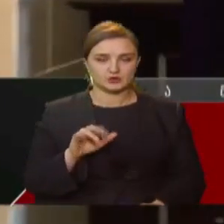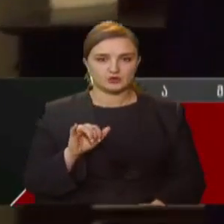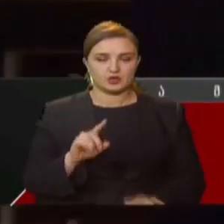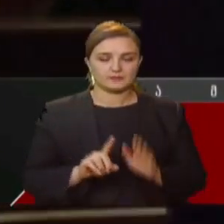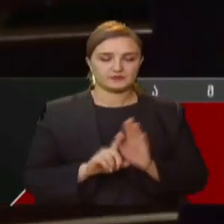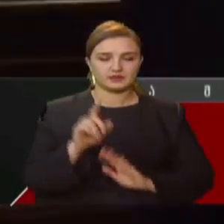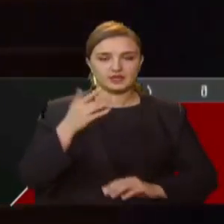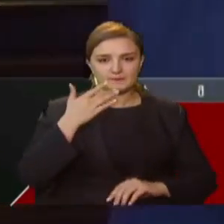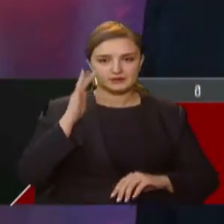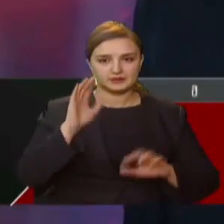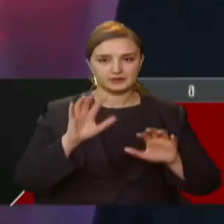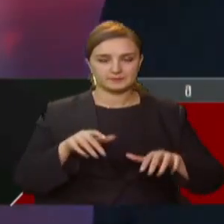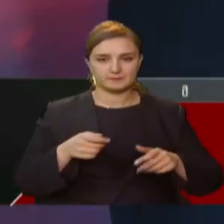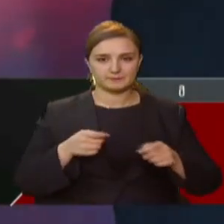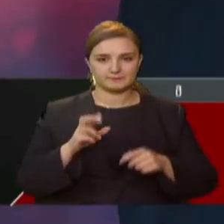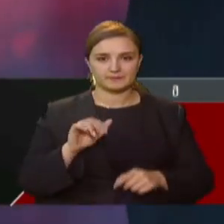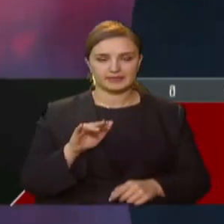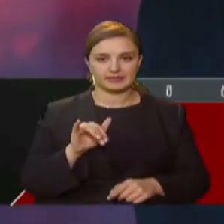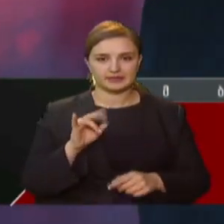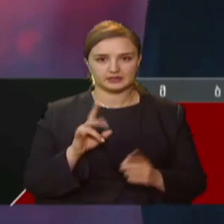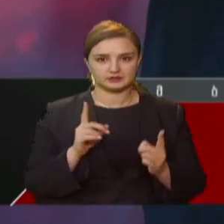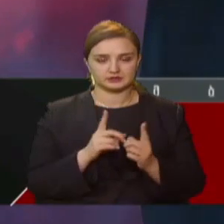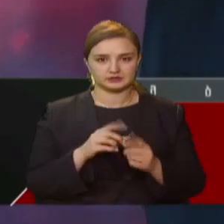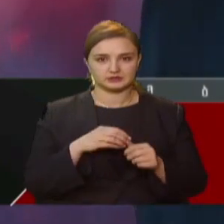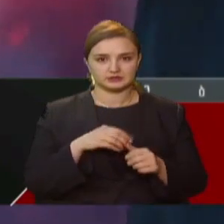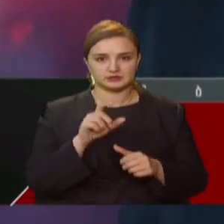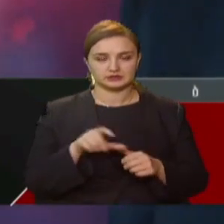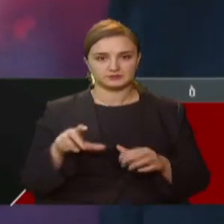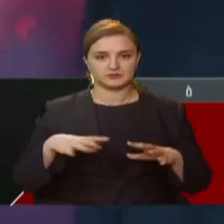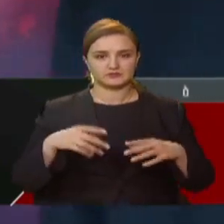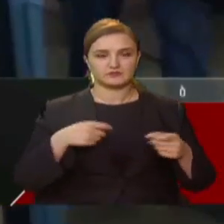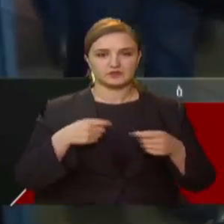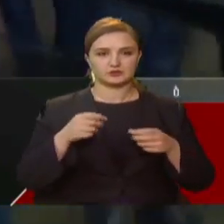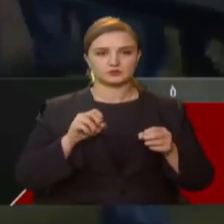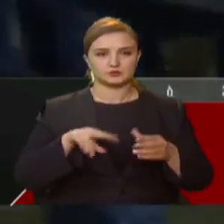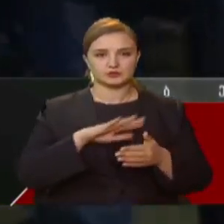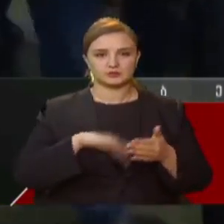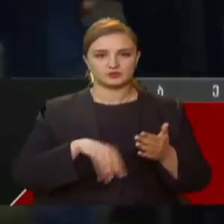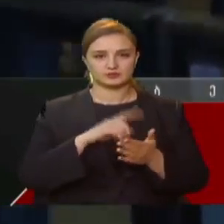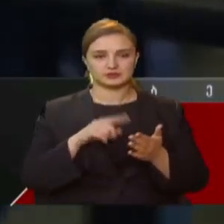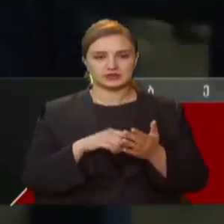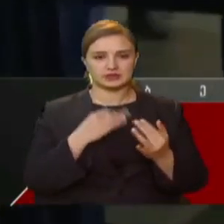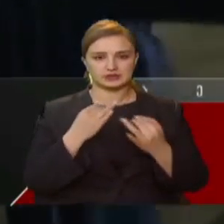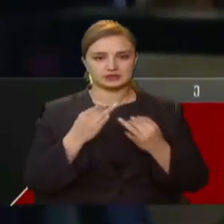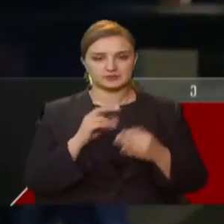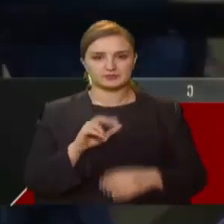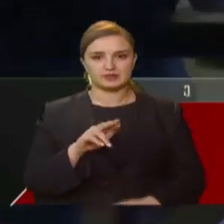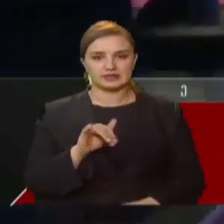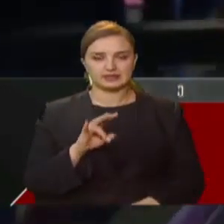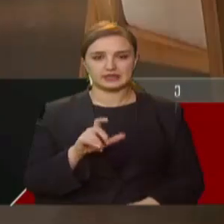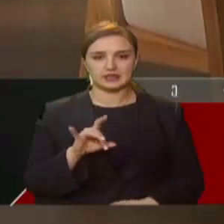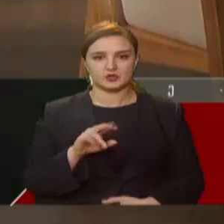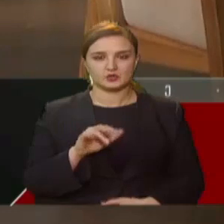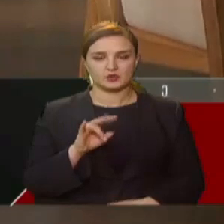pirola certebuli statebis prezidents Joe Biden șehuda. Liderem ma vajrobista usaptuobis sakitxebze isaubres. Biden ma da Erdogan